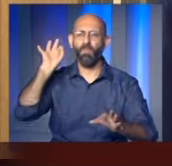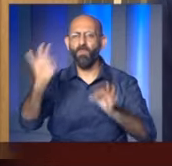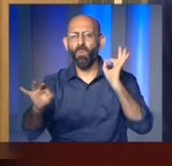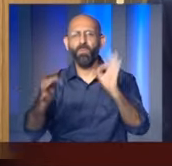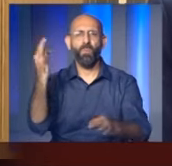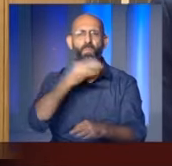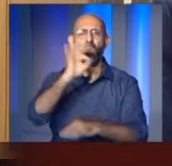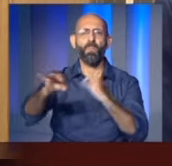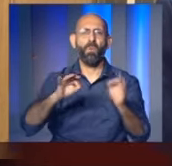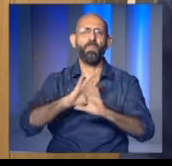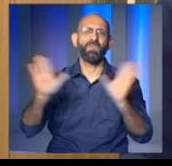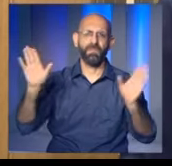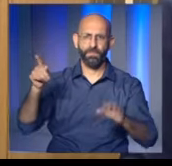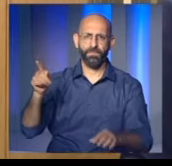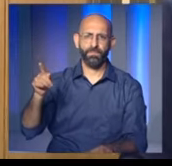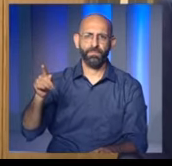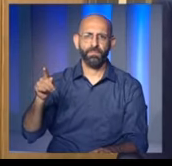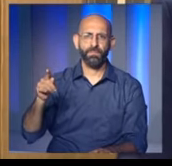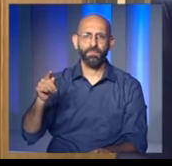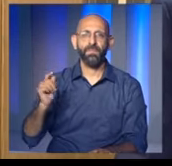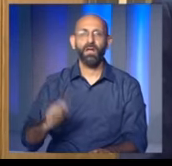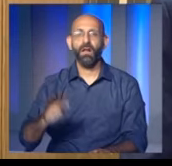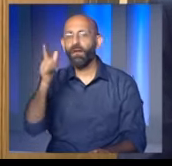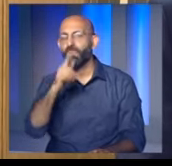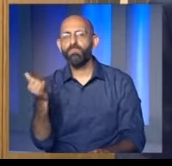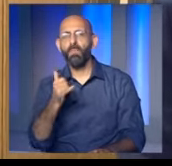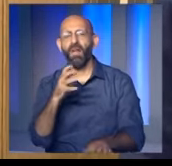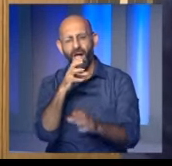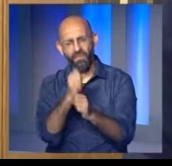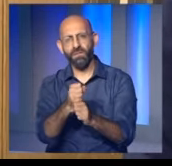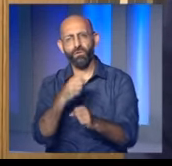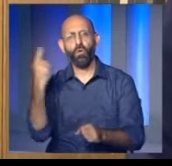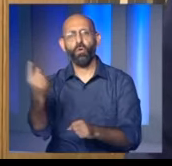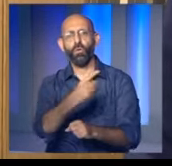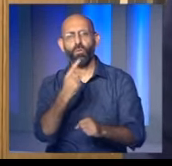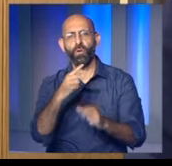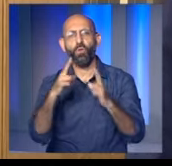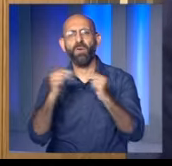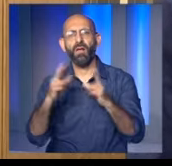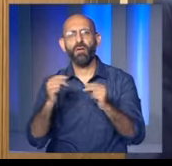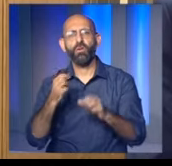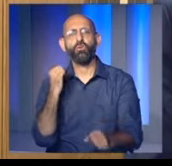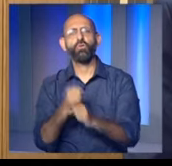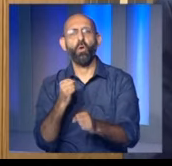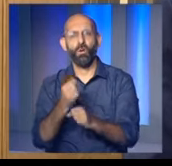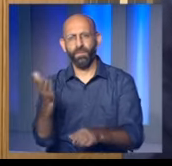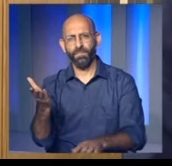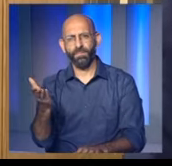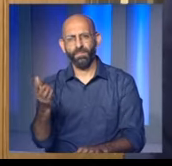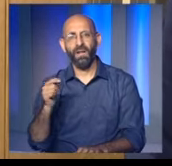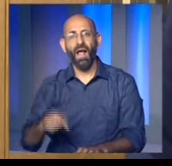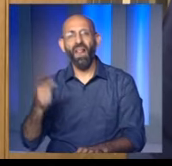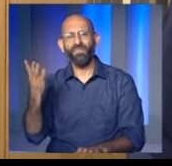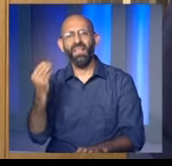وقدي كنت أعطيته أمل لللبنانيين بأنه في أمل ينهض لبنان، لأنه